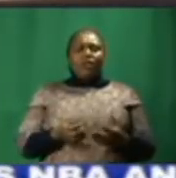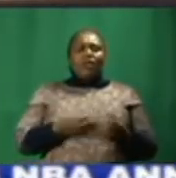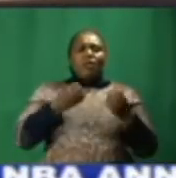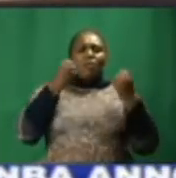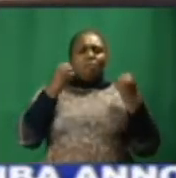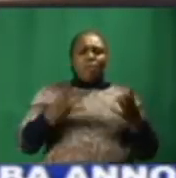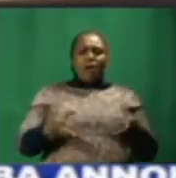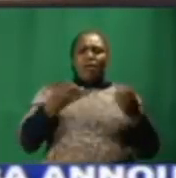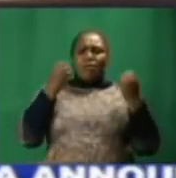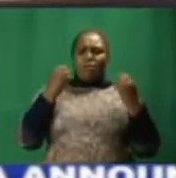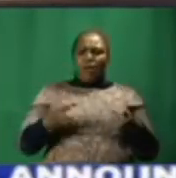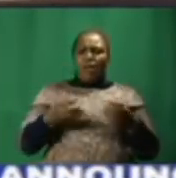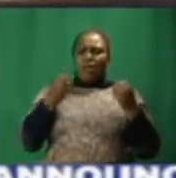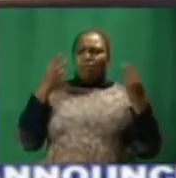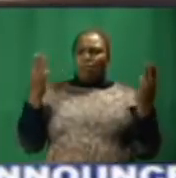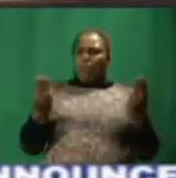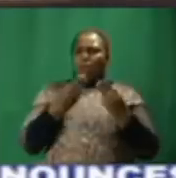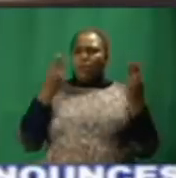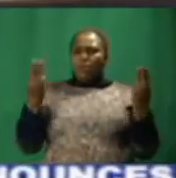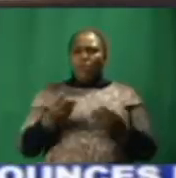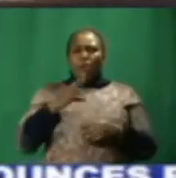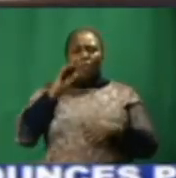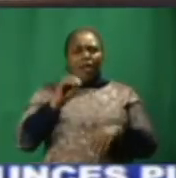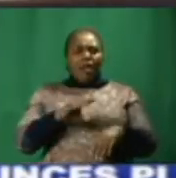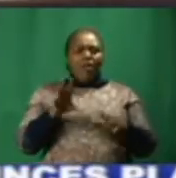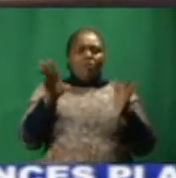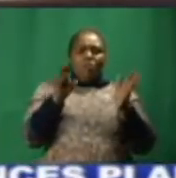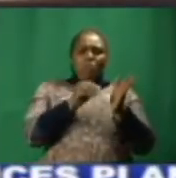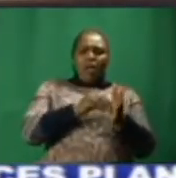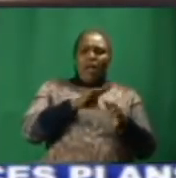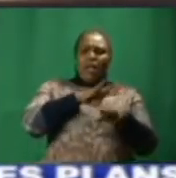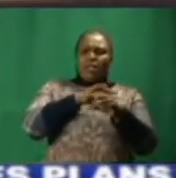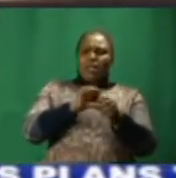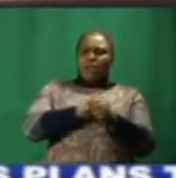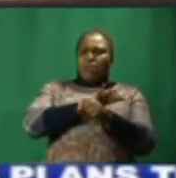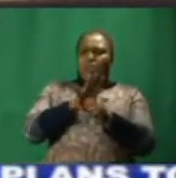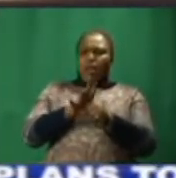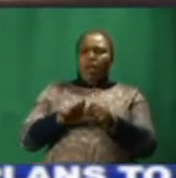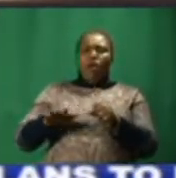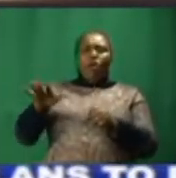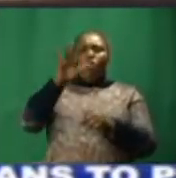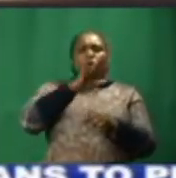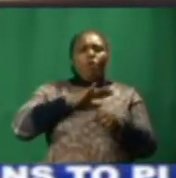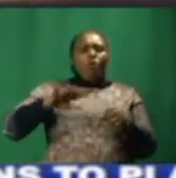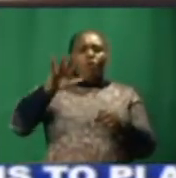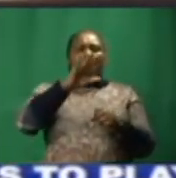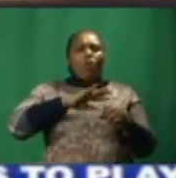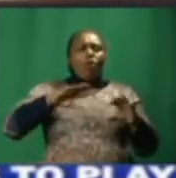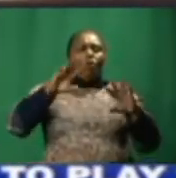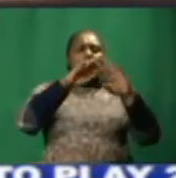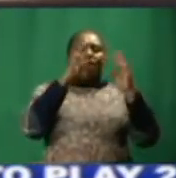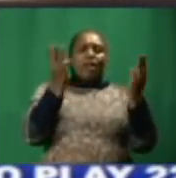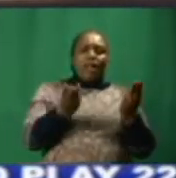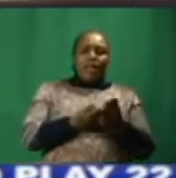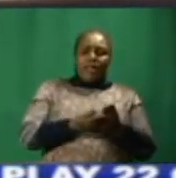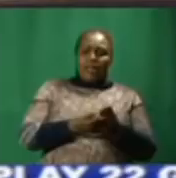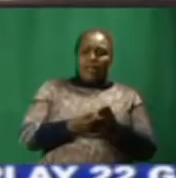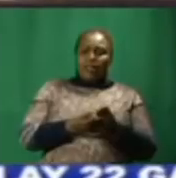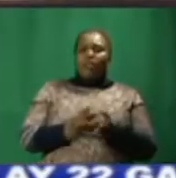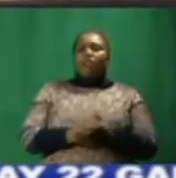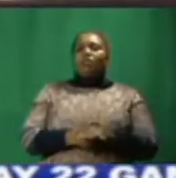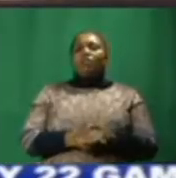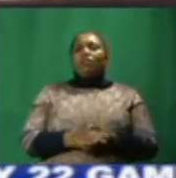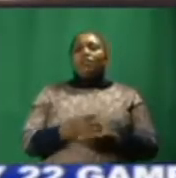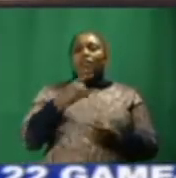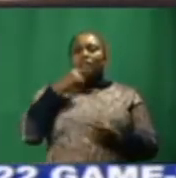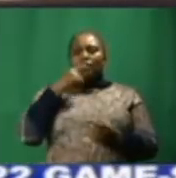bantfu lababanjwe ngumkhuhlane iCOVID-19 emhlabeni wonke. Kubikwa ukuthi labacishe bafike